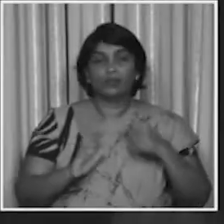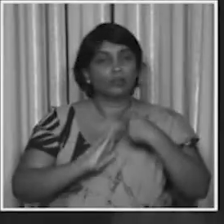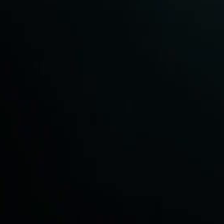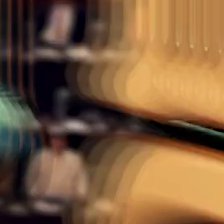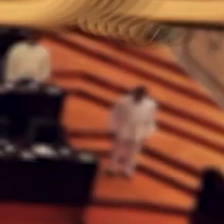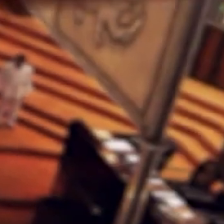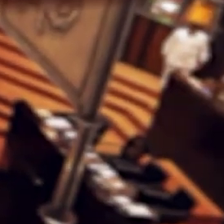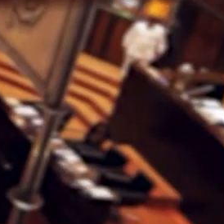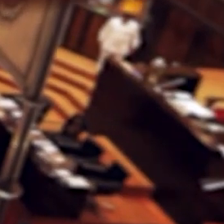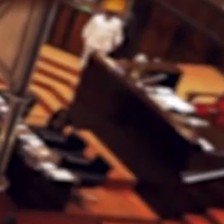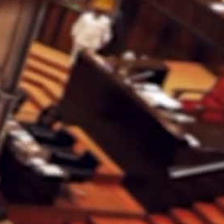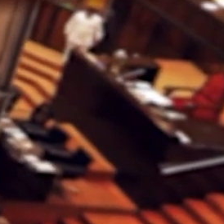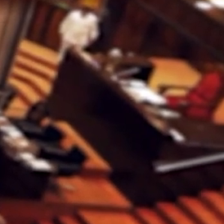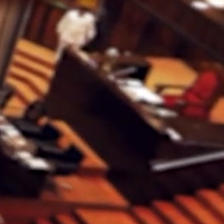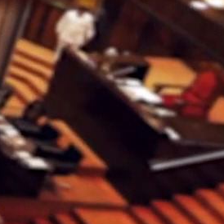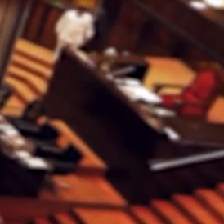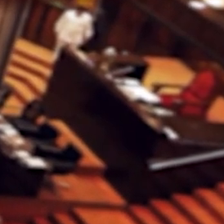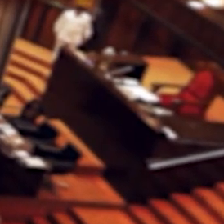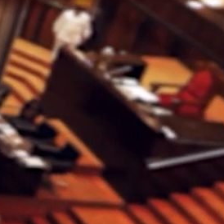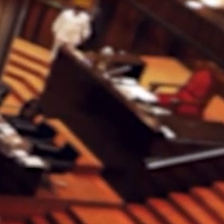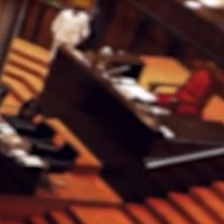රටේ නෑ.